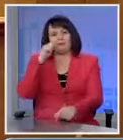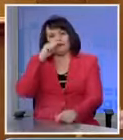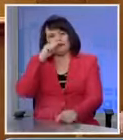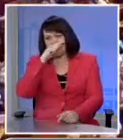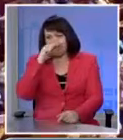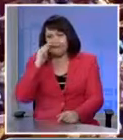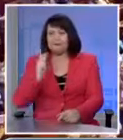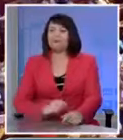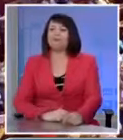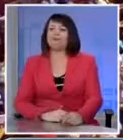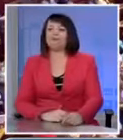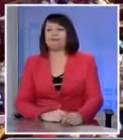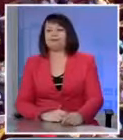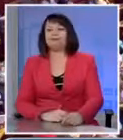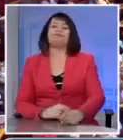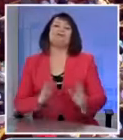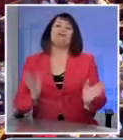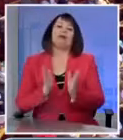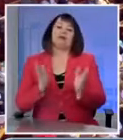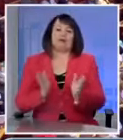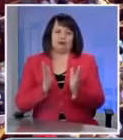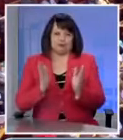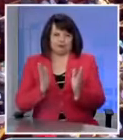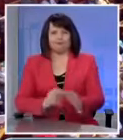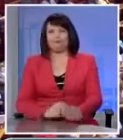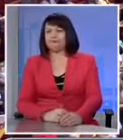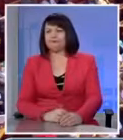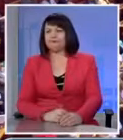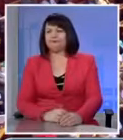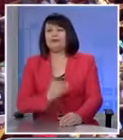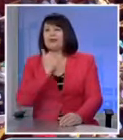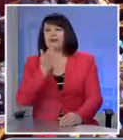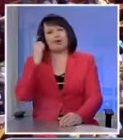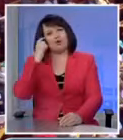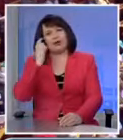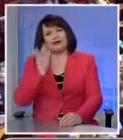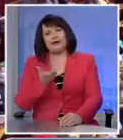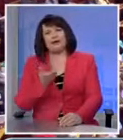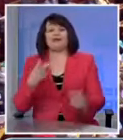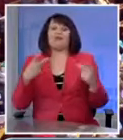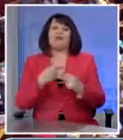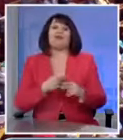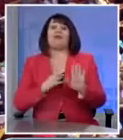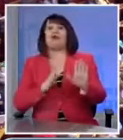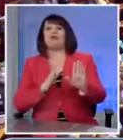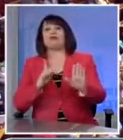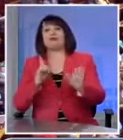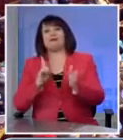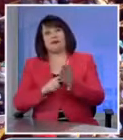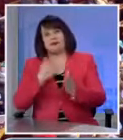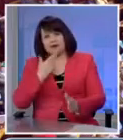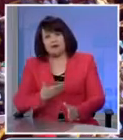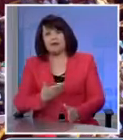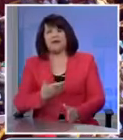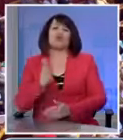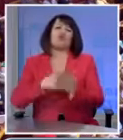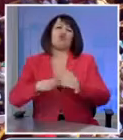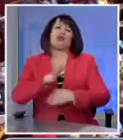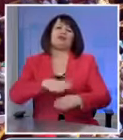Ναι. Εν πάση περιπτώσει. Δεν μπορώ λοιπόν να καταλάβω, αλλά μην με διακόπετε γιατί πρέπει να ολοκληρώσω την ομιλία μου, έχουμε κουραστεί